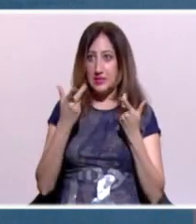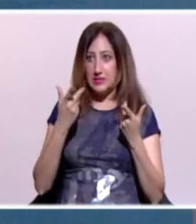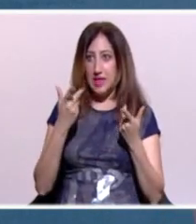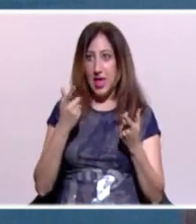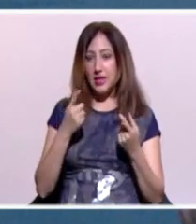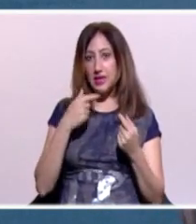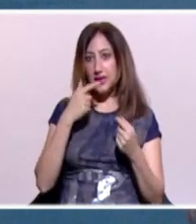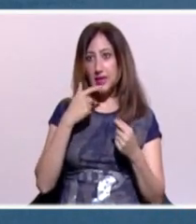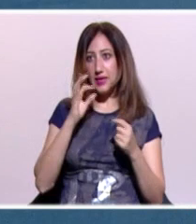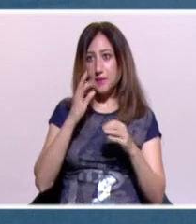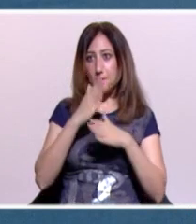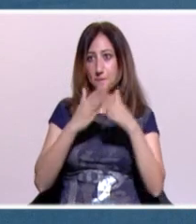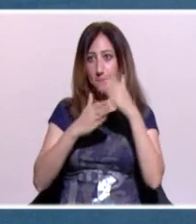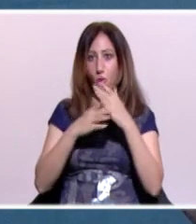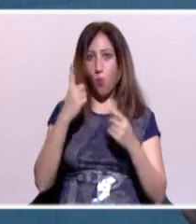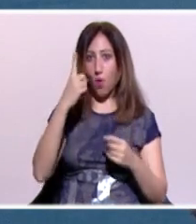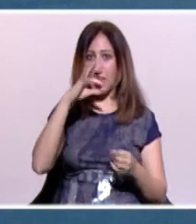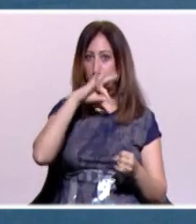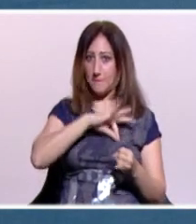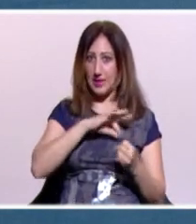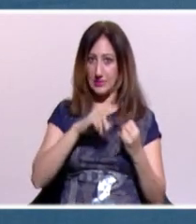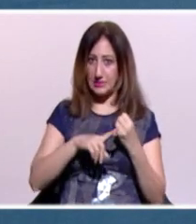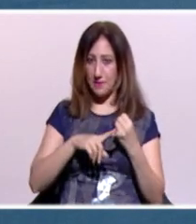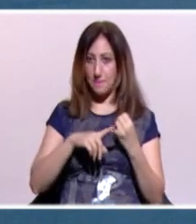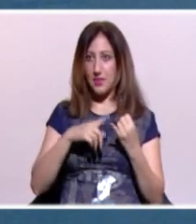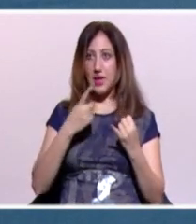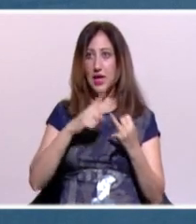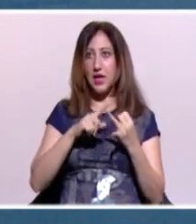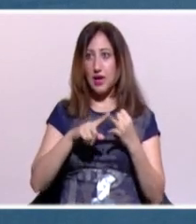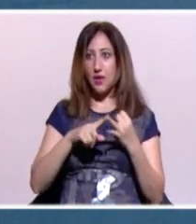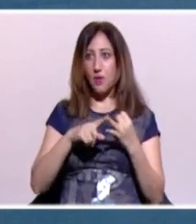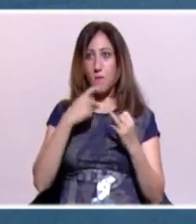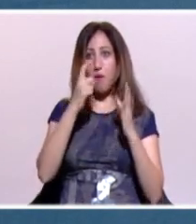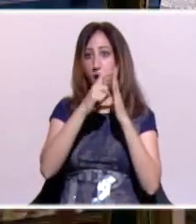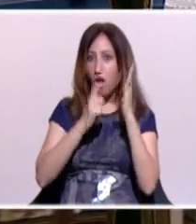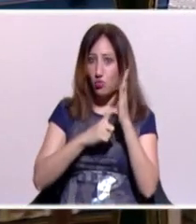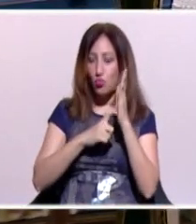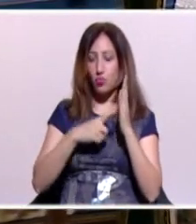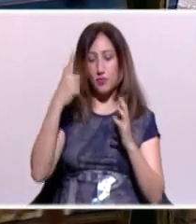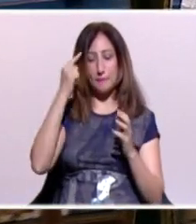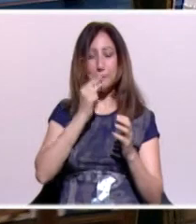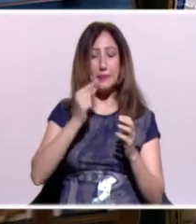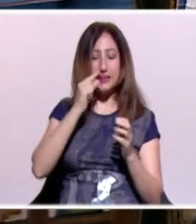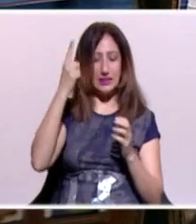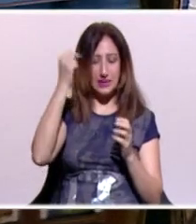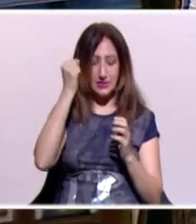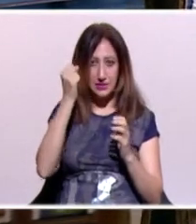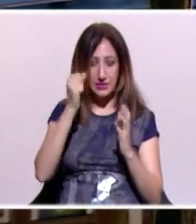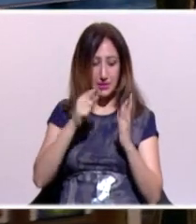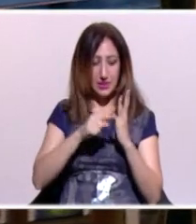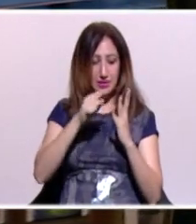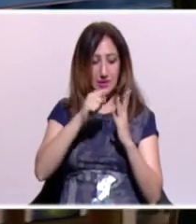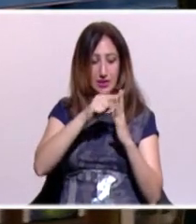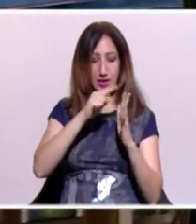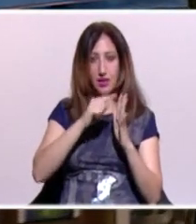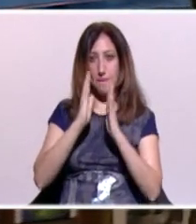يطلع منها شخص انتهازي، شخص فنان، شخص بتاع قانون، وشخص متطرف. فده الملف،